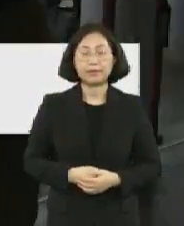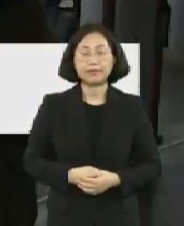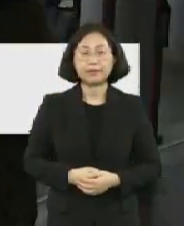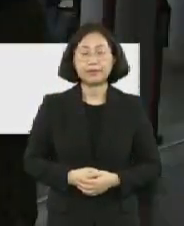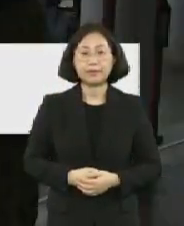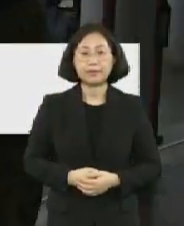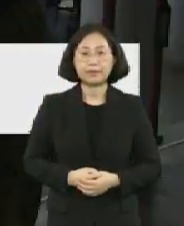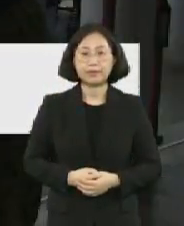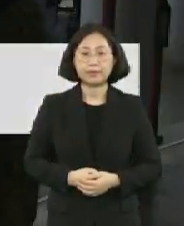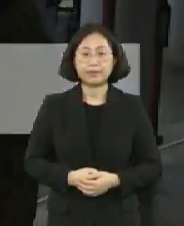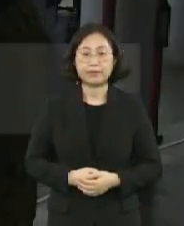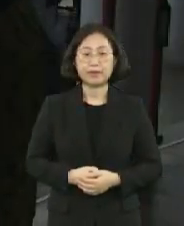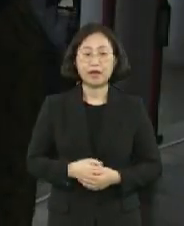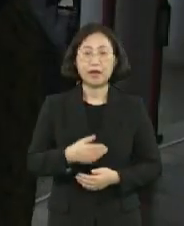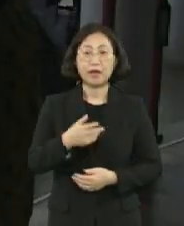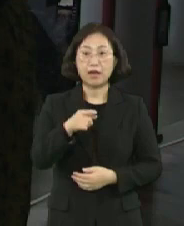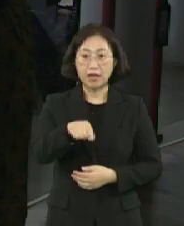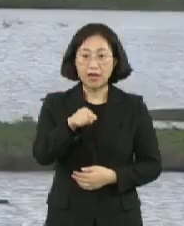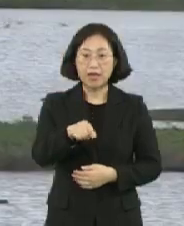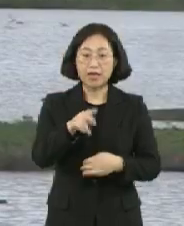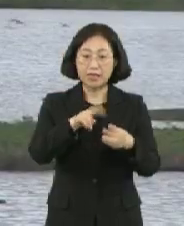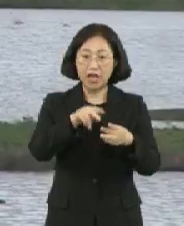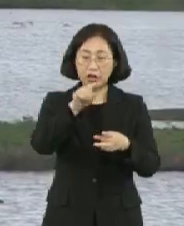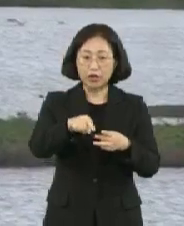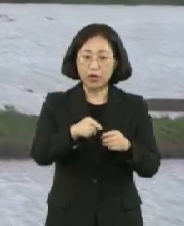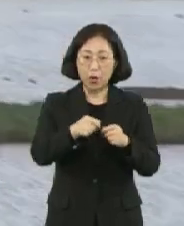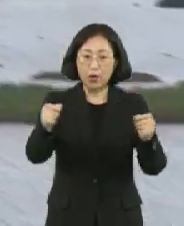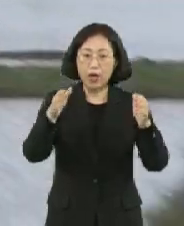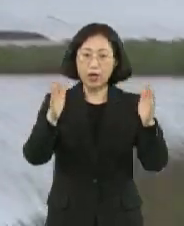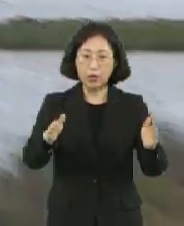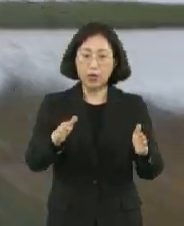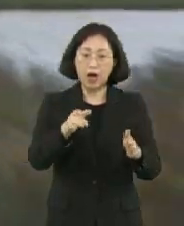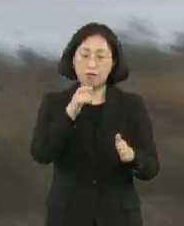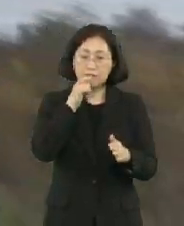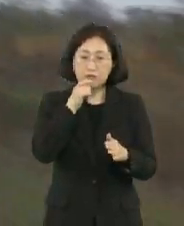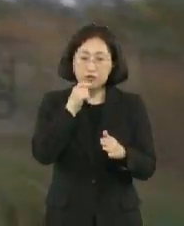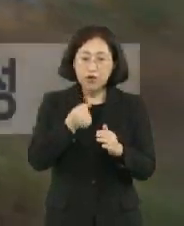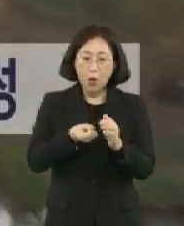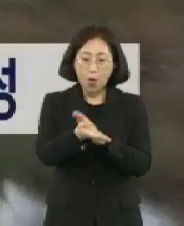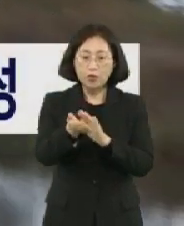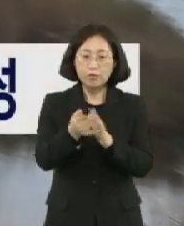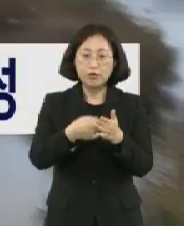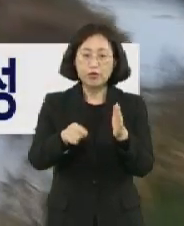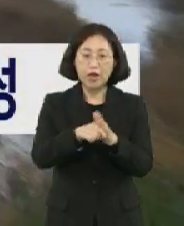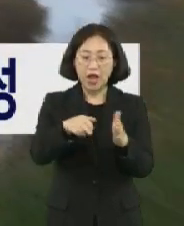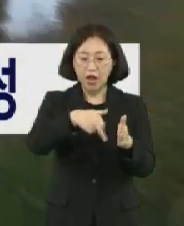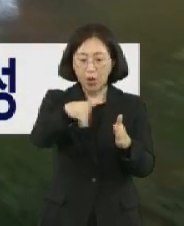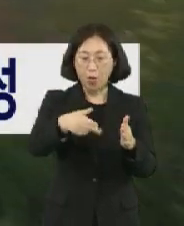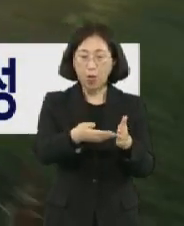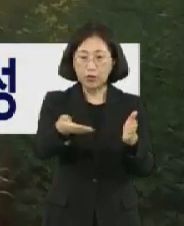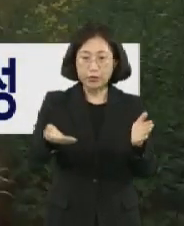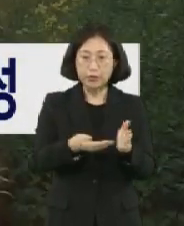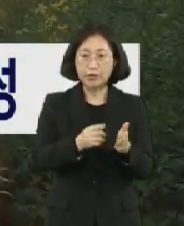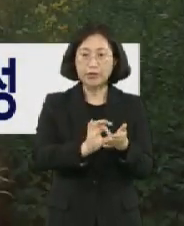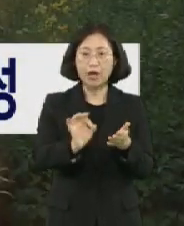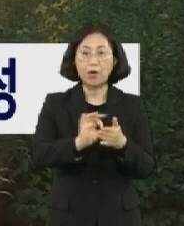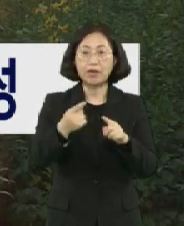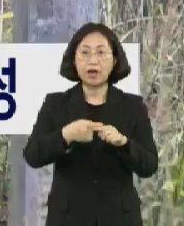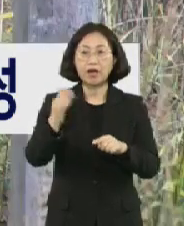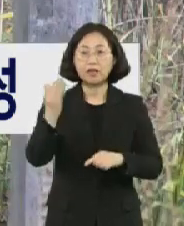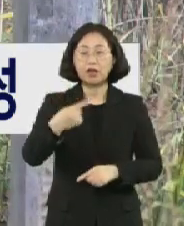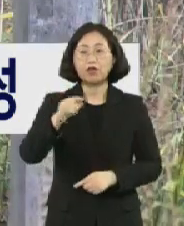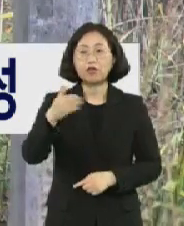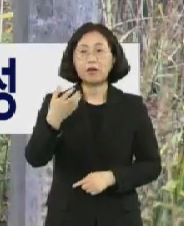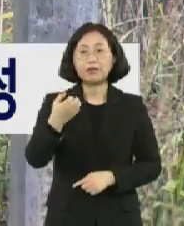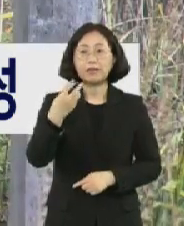relaxation. 런던 습지센터는 오랜 기간 상수원 공급을 위한 인공 저수지로 이용되다 지난 1993년